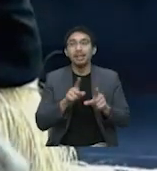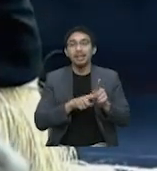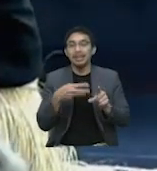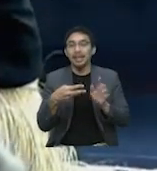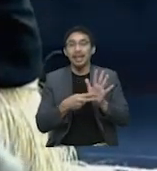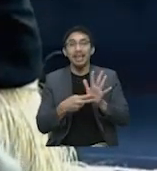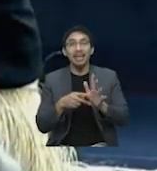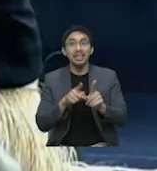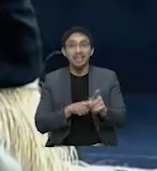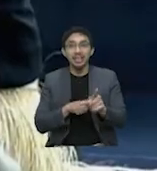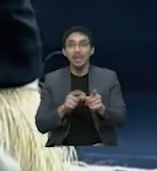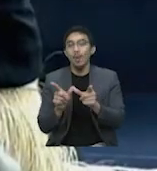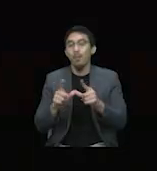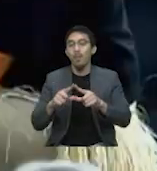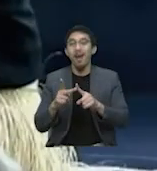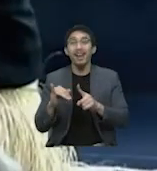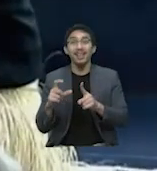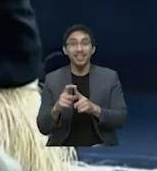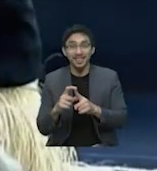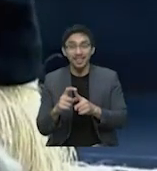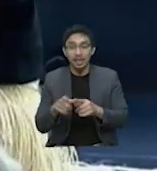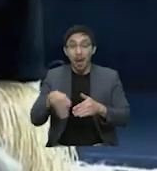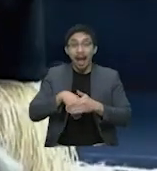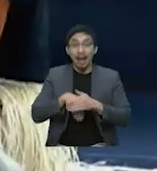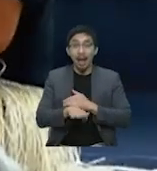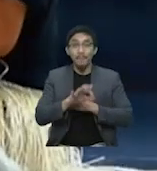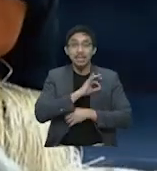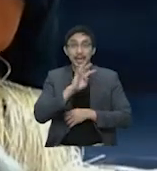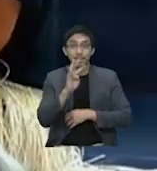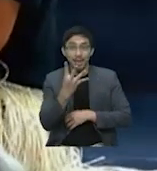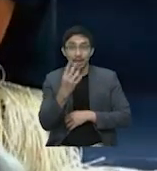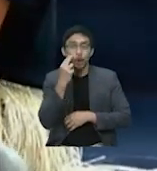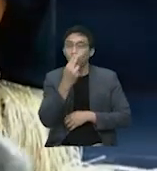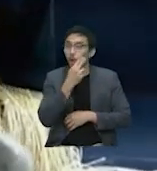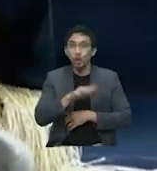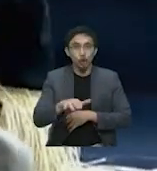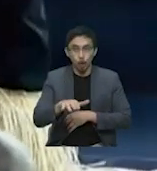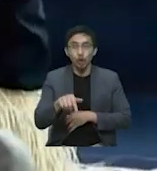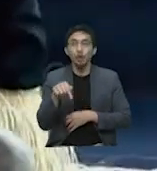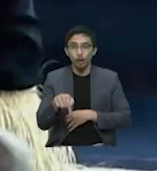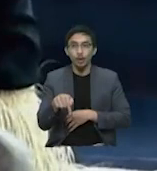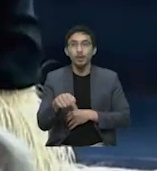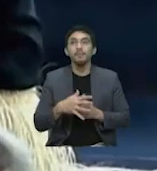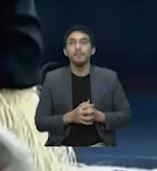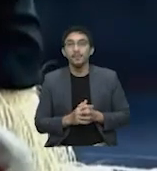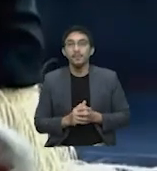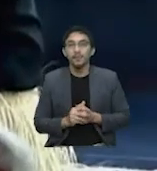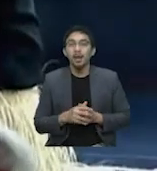tidaky presid G serta ada kany perdana cawa